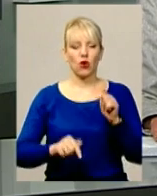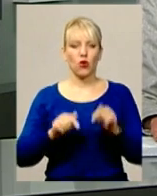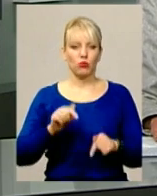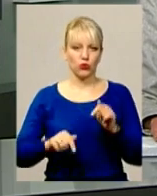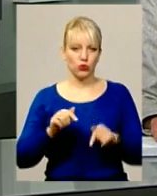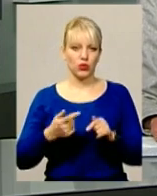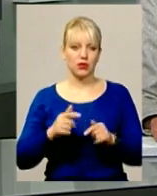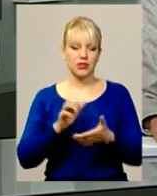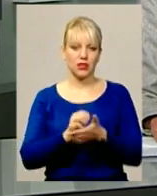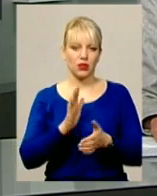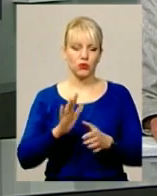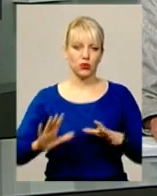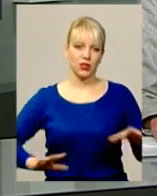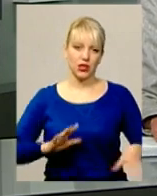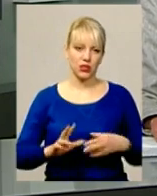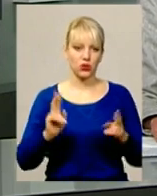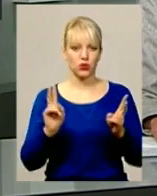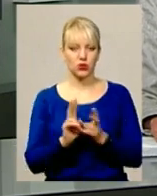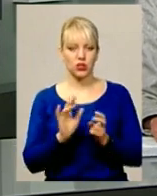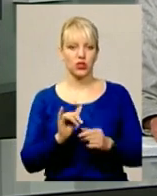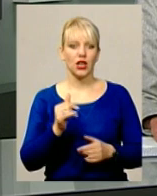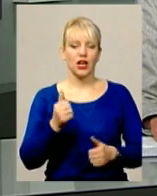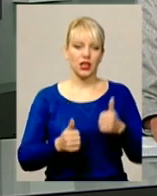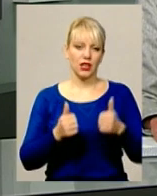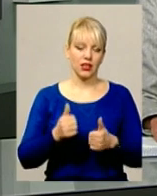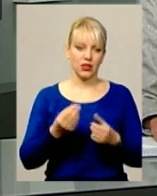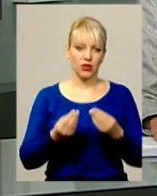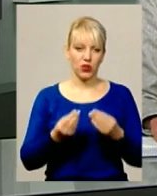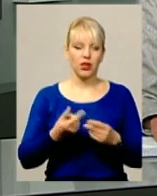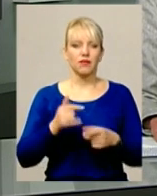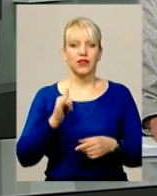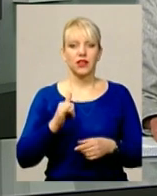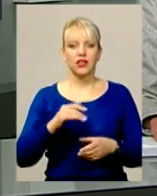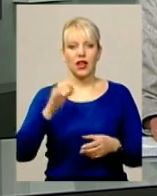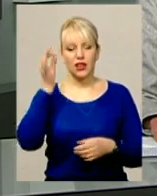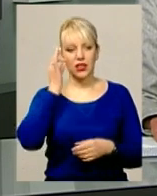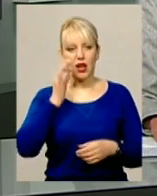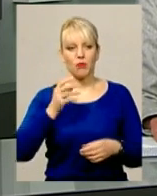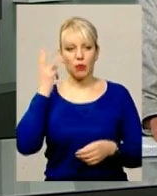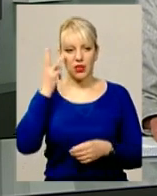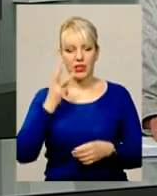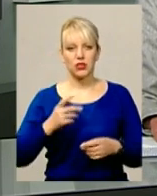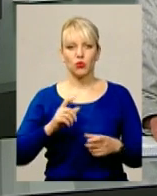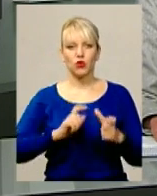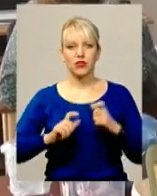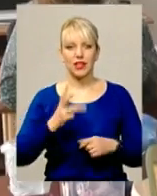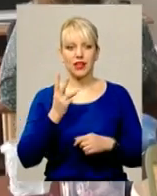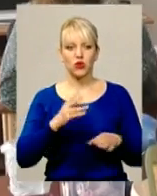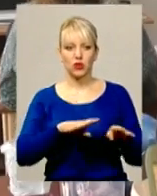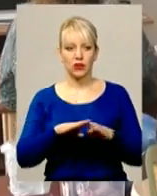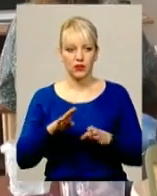Заняття відбуватимуться у вигляді тренінгів, зустрічей та рольових ігор. Нагадаю, у Хмельницькому університет третього віку відкрили